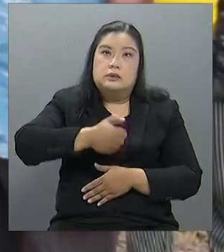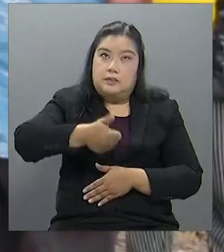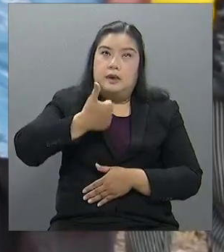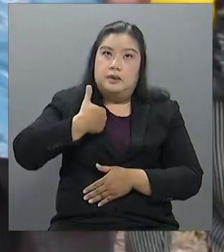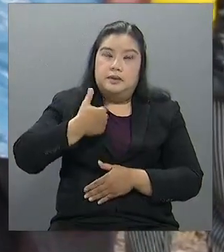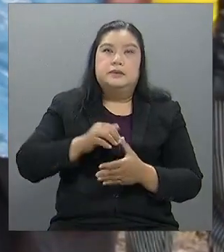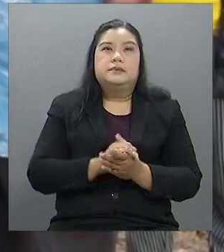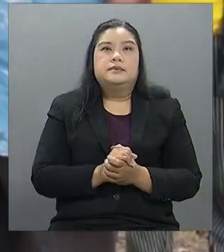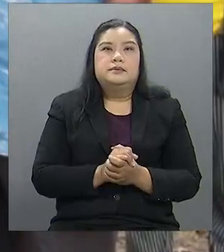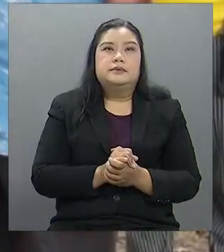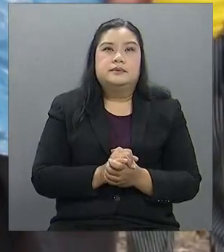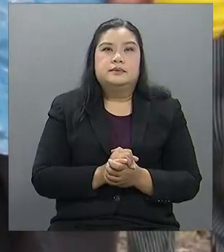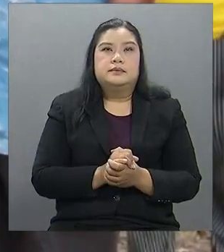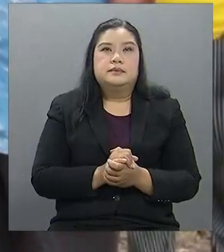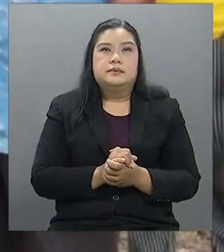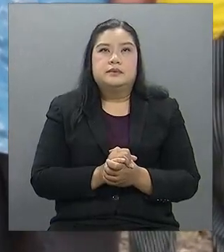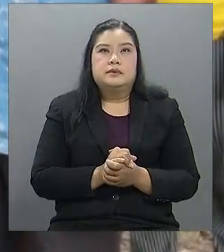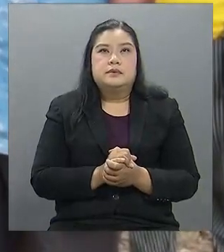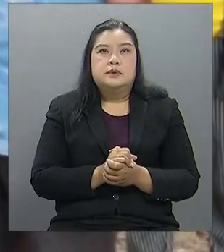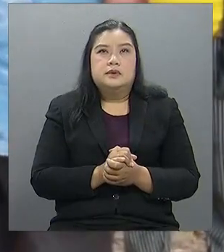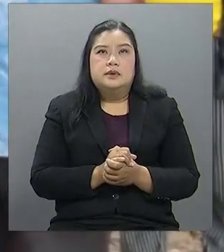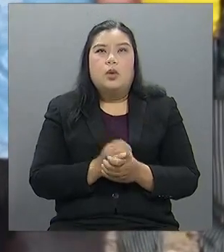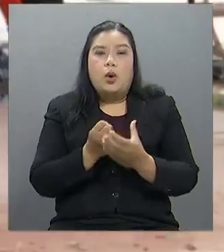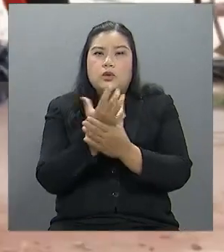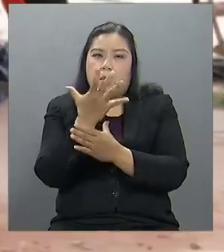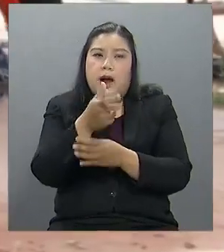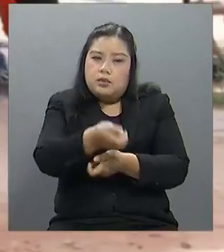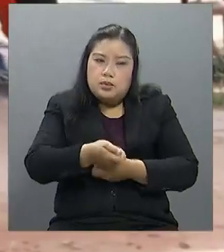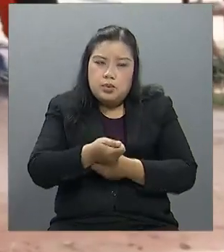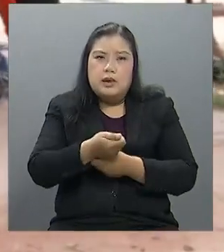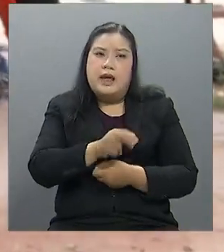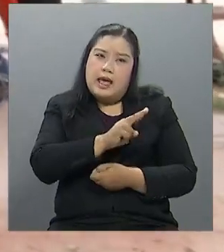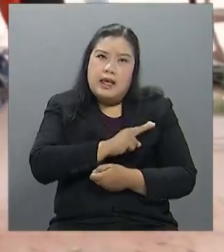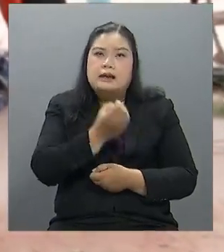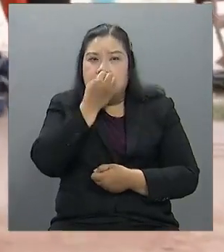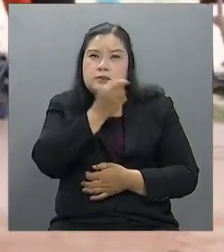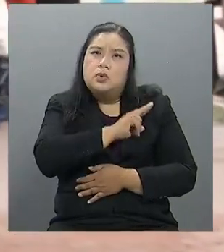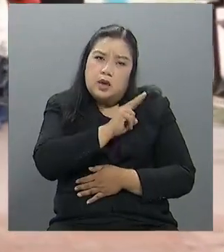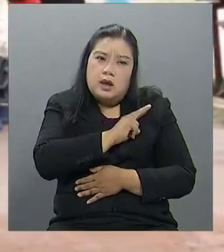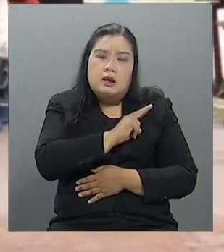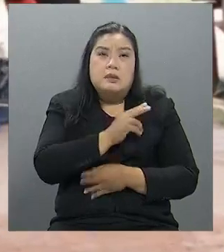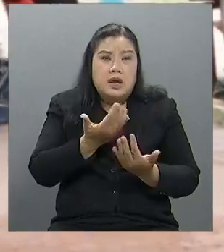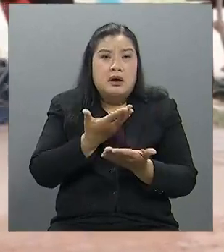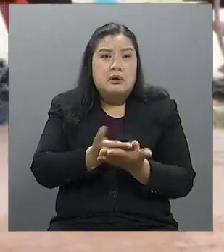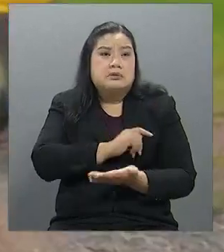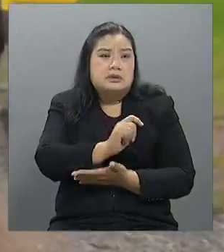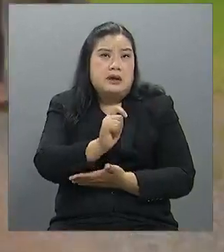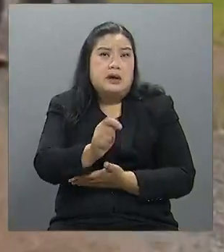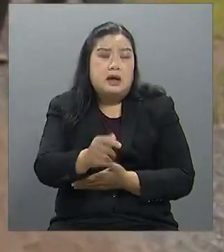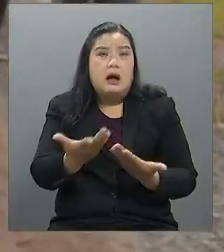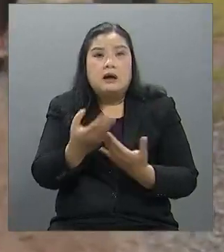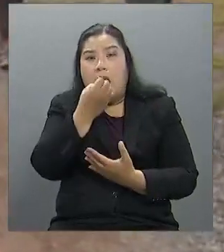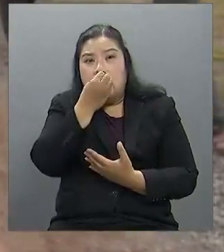สินสร้างเพื่อจะได้ขายบ้างกินบ้างไม่ต้องเสียงบไปเยอะนะครับ โอ้เป็นกำลังใจให้ชาวบ้านจริงๆเล